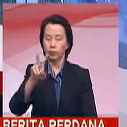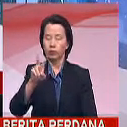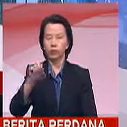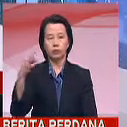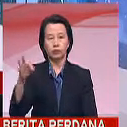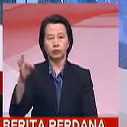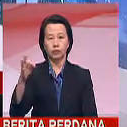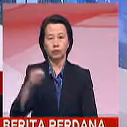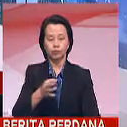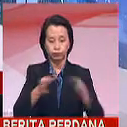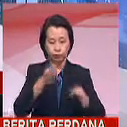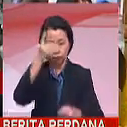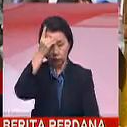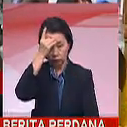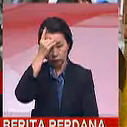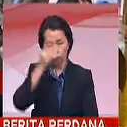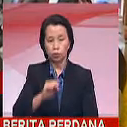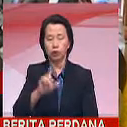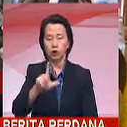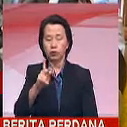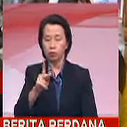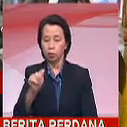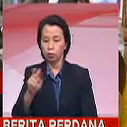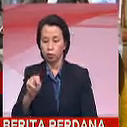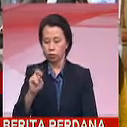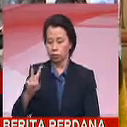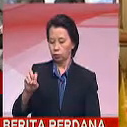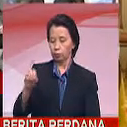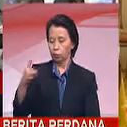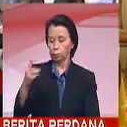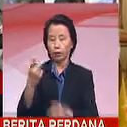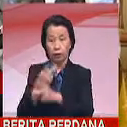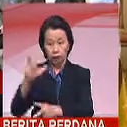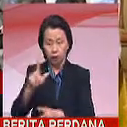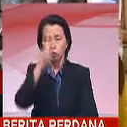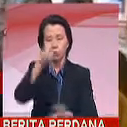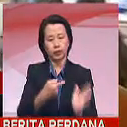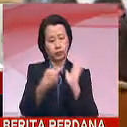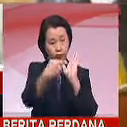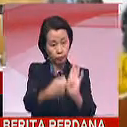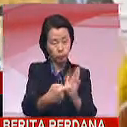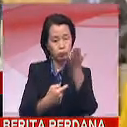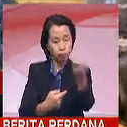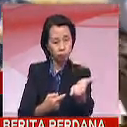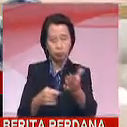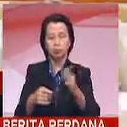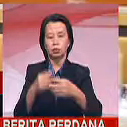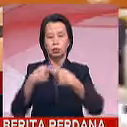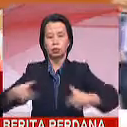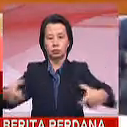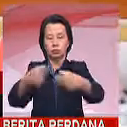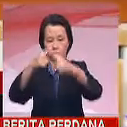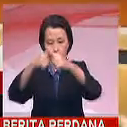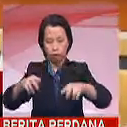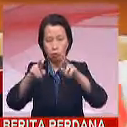2018-2019. Jelas Datuk Nik Azman, Lkan tahun 2018 siri 3 sepatutnya dibentangkan pada sidang Dewan Rakyat Mac